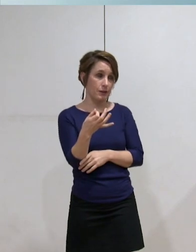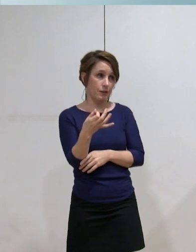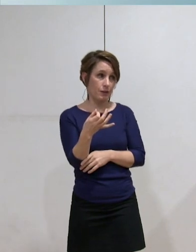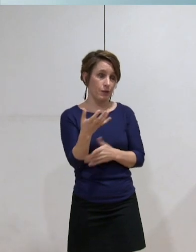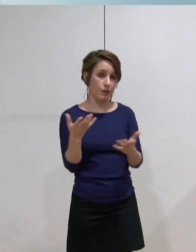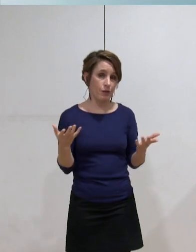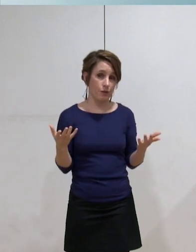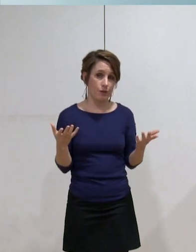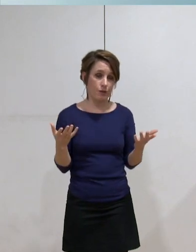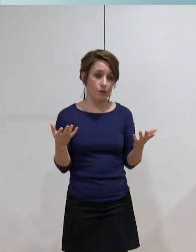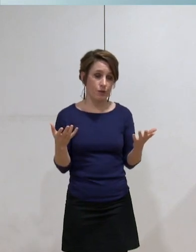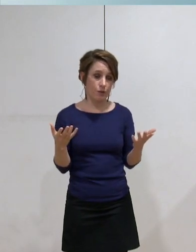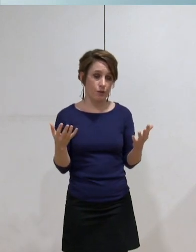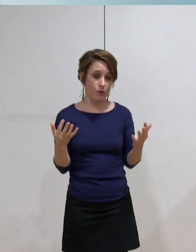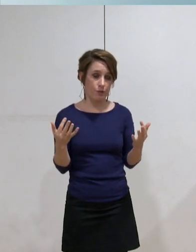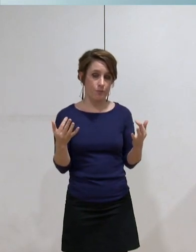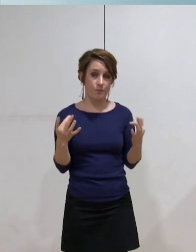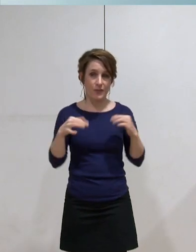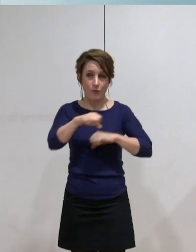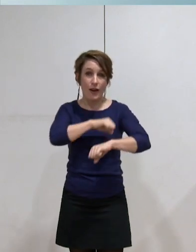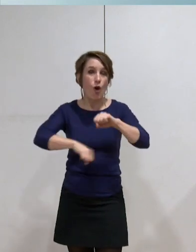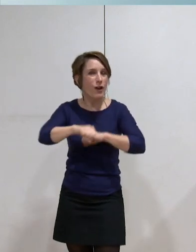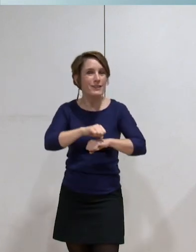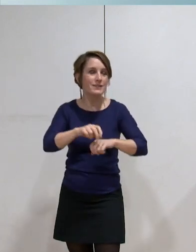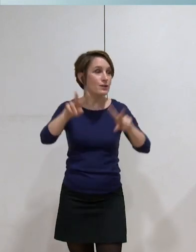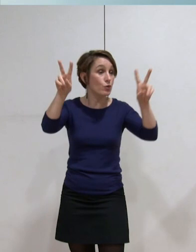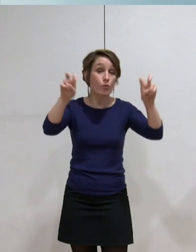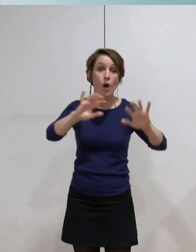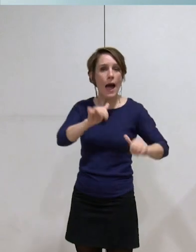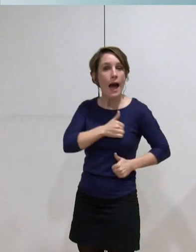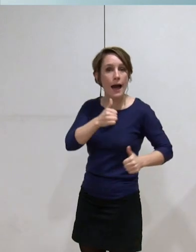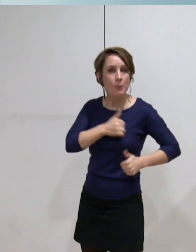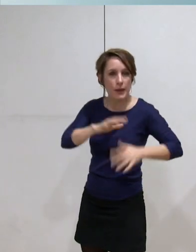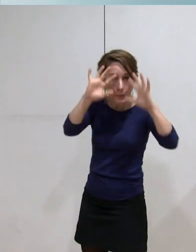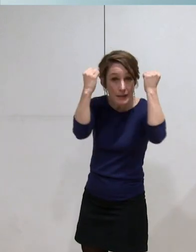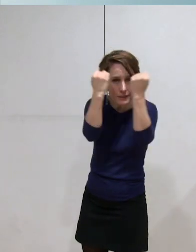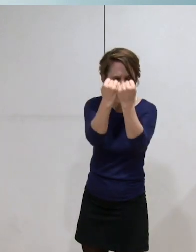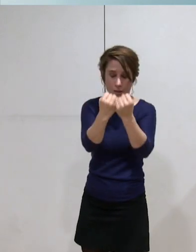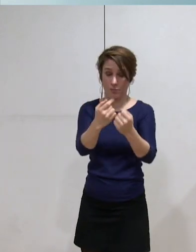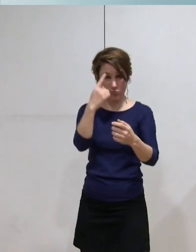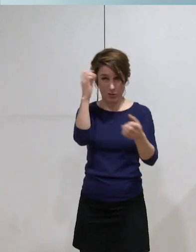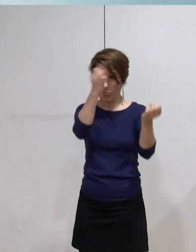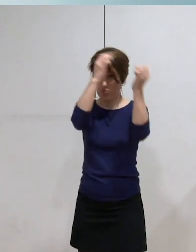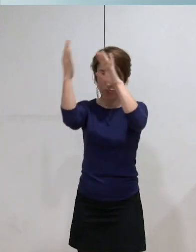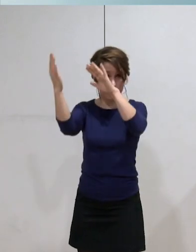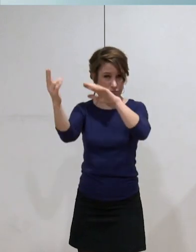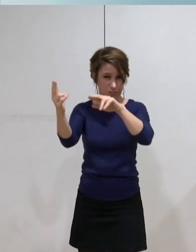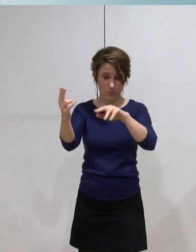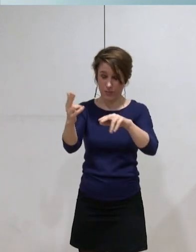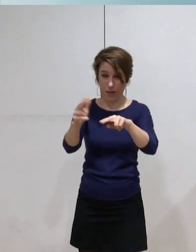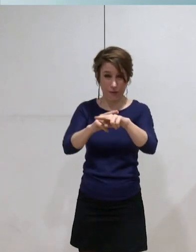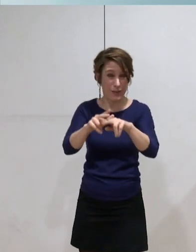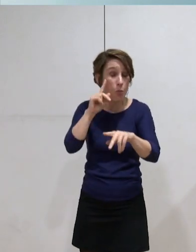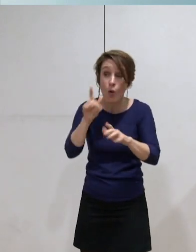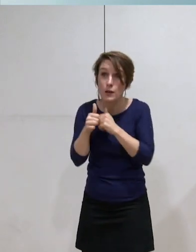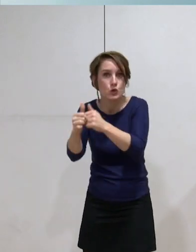revenir sur cette expression de l'armée mexicaine qui ne correspond pas à grand-chose puisquil faut regarder les besoins mais